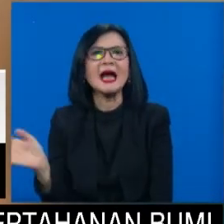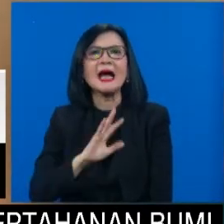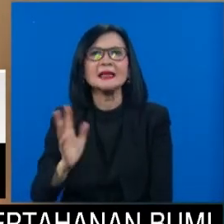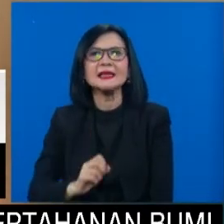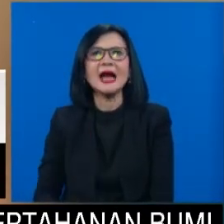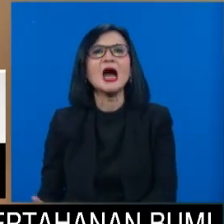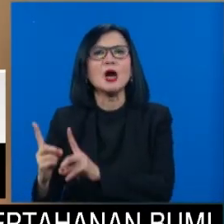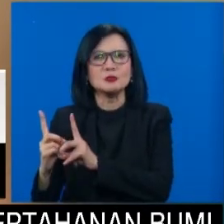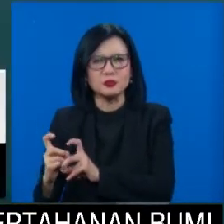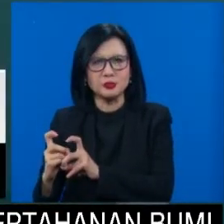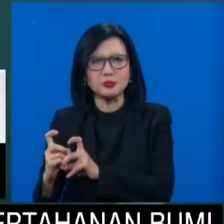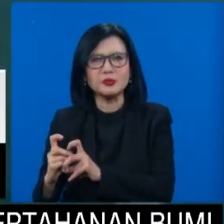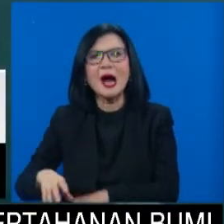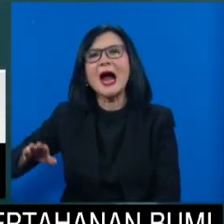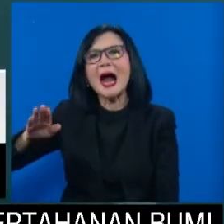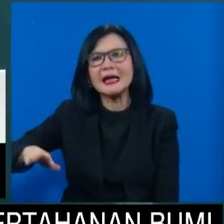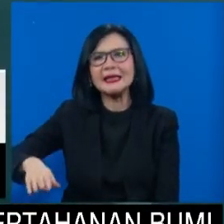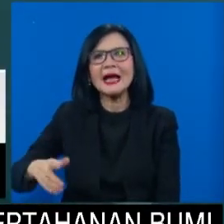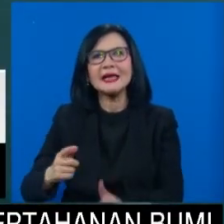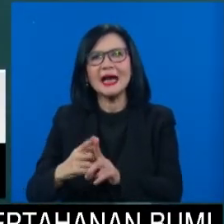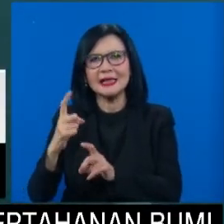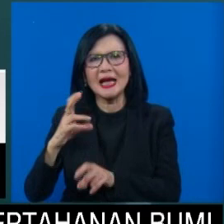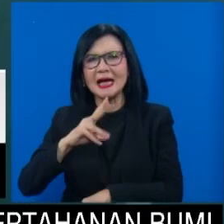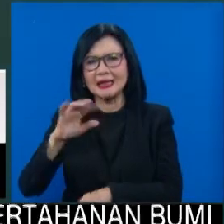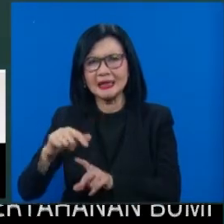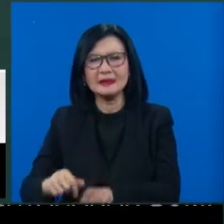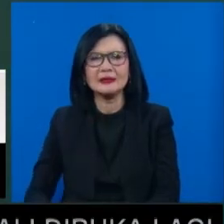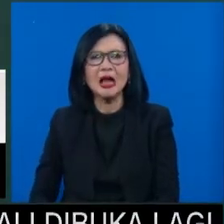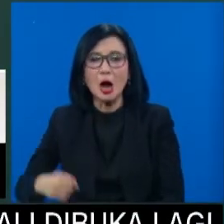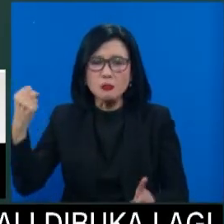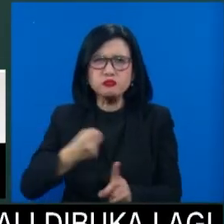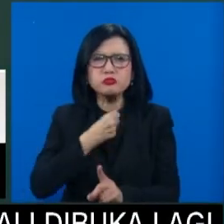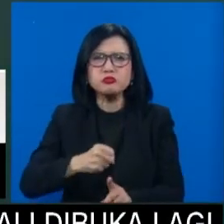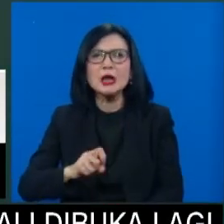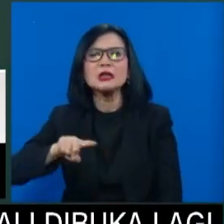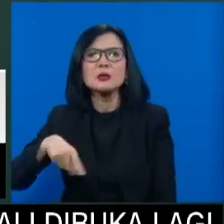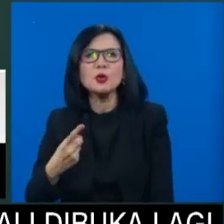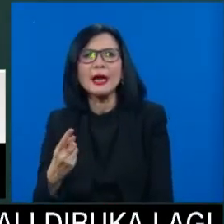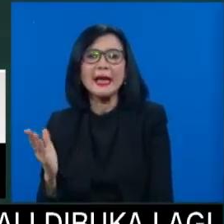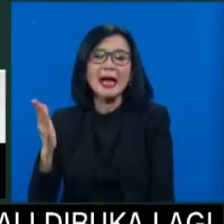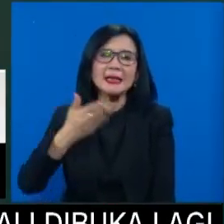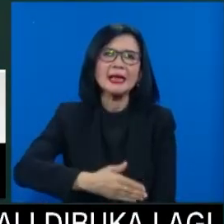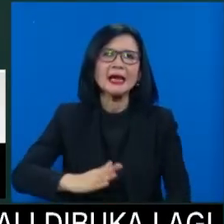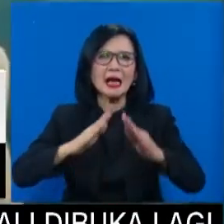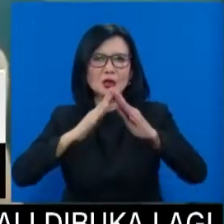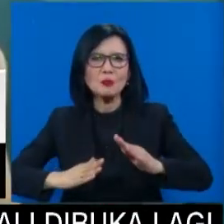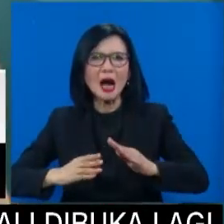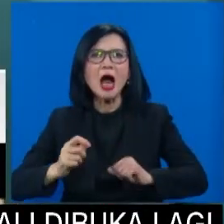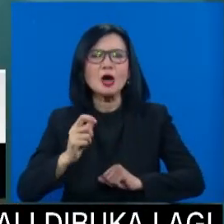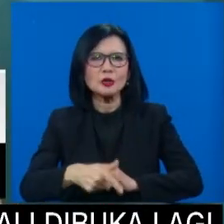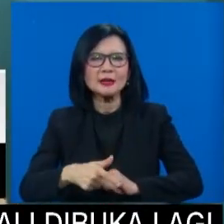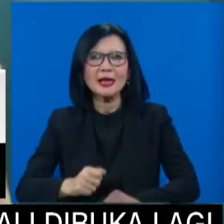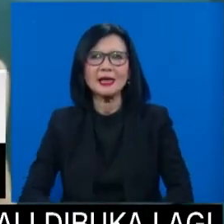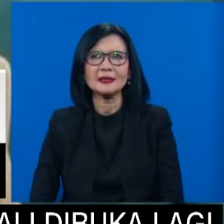asmara antara adiknya dengan Riri. Penganiayaan bermula saat Brigadir IR dan ibunya mendatangi rumah kontrakan Riri di